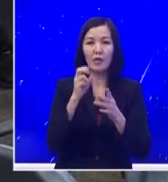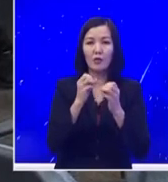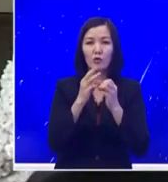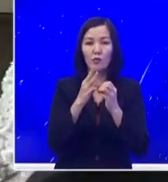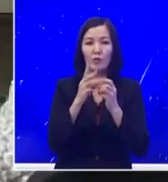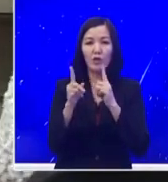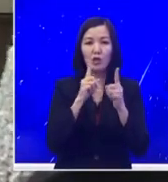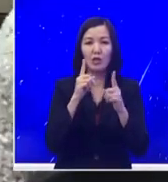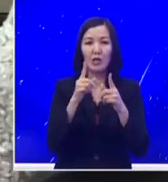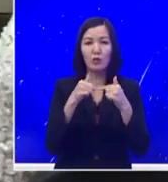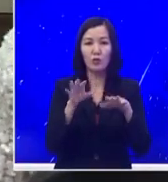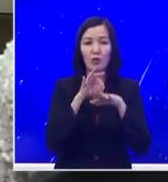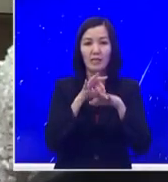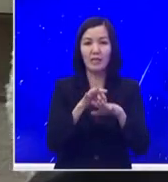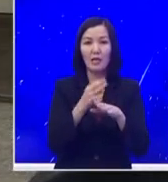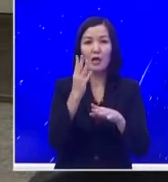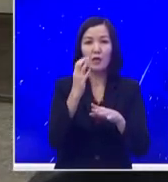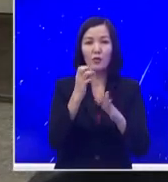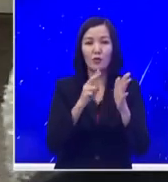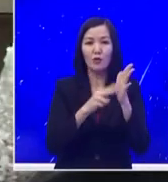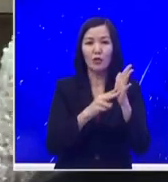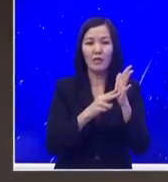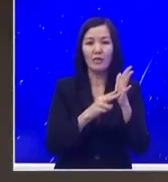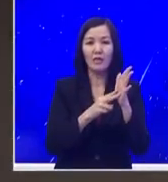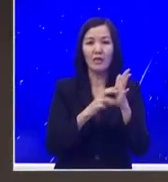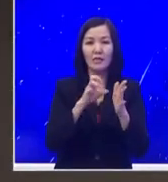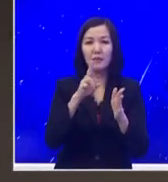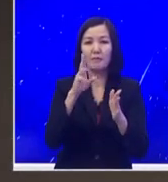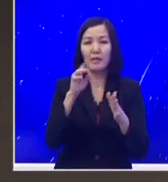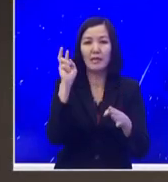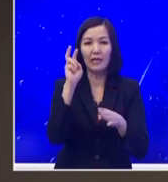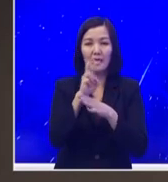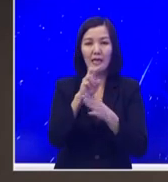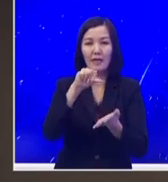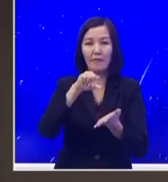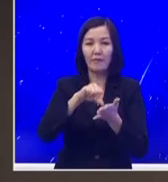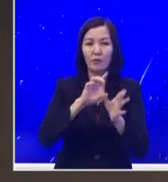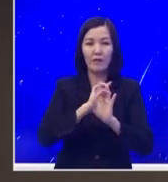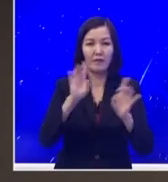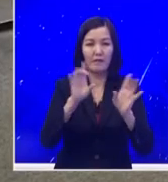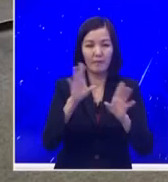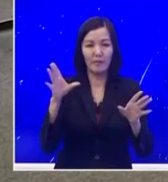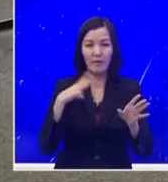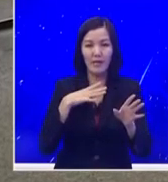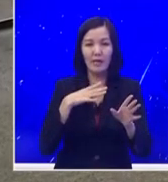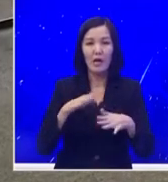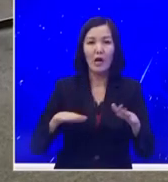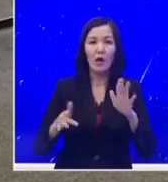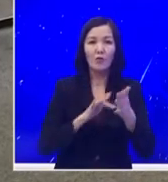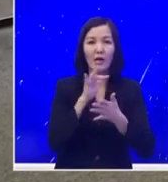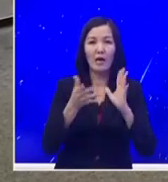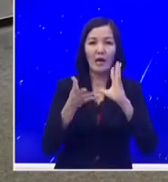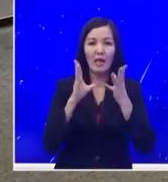баспасөз мәслихаты ұйымдастырылыпты. 407 арнайы спикер келіп, өз пікір ой толғамдарын ортаға салған. Аудан, қала,